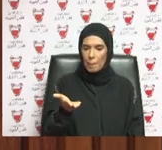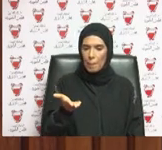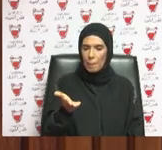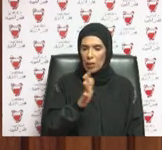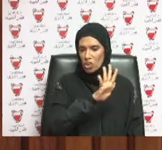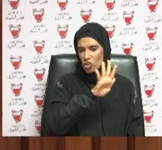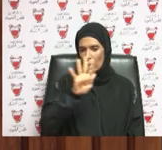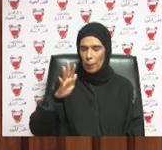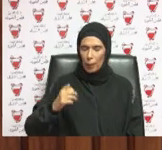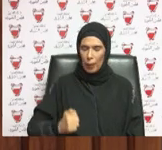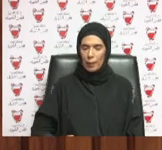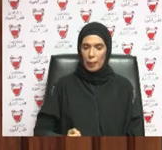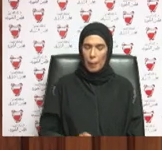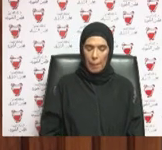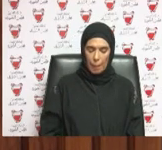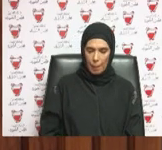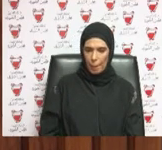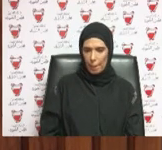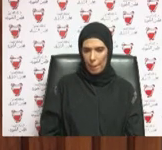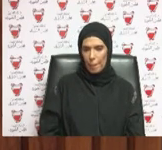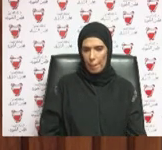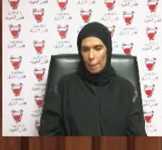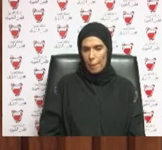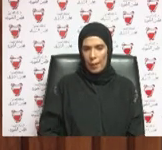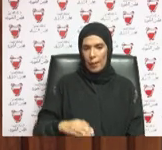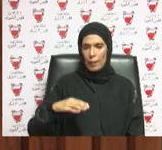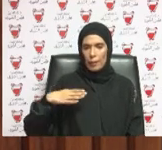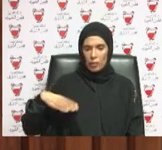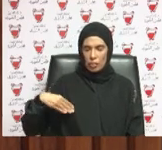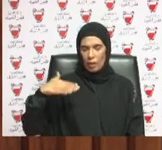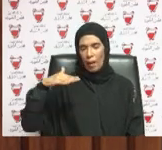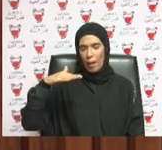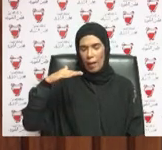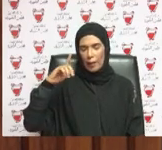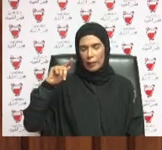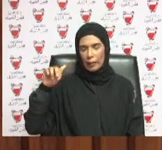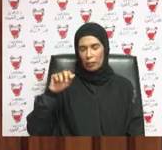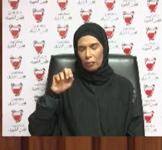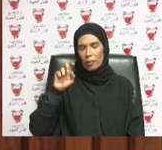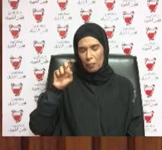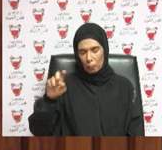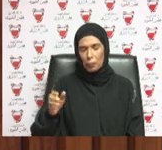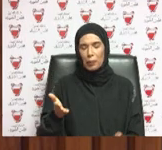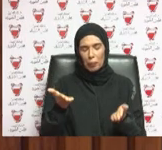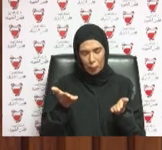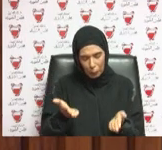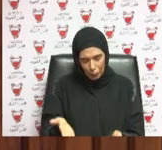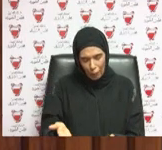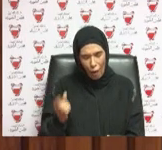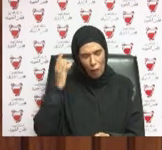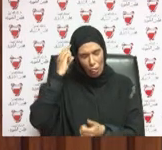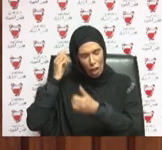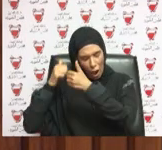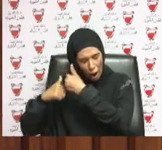أهل البحرين. هذا هو خليفة بن سلمان، سيبقى في